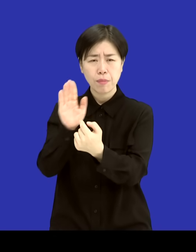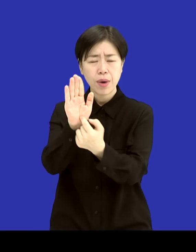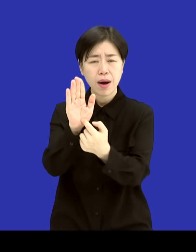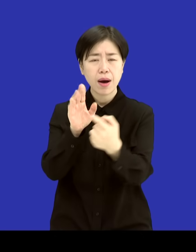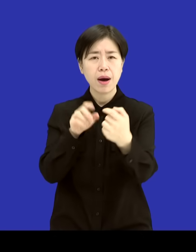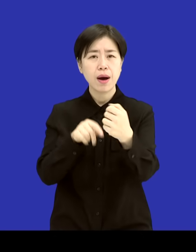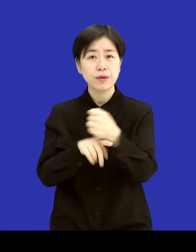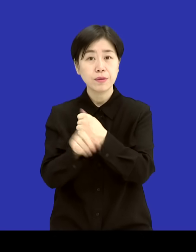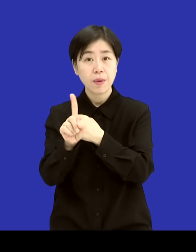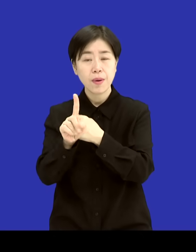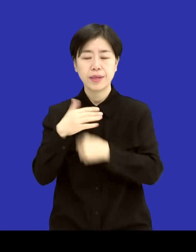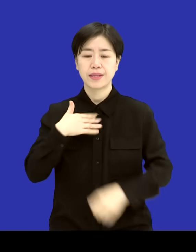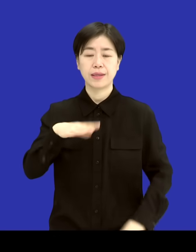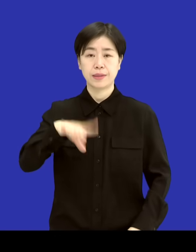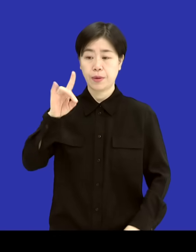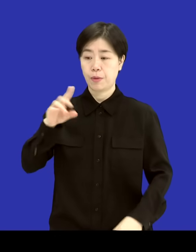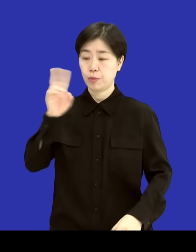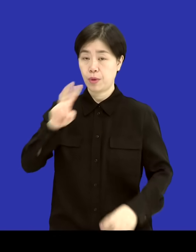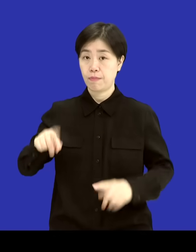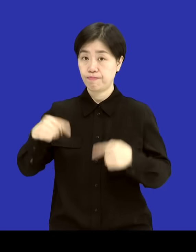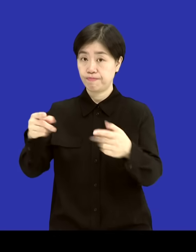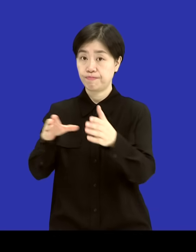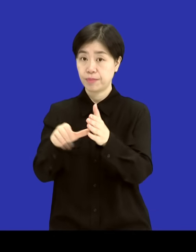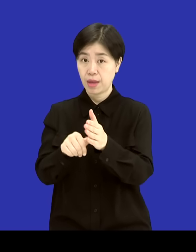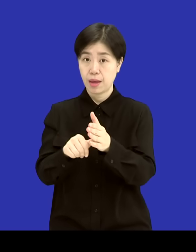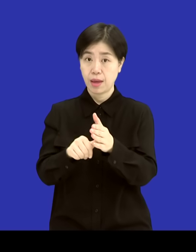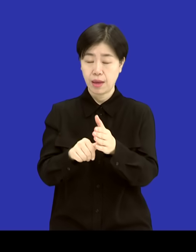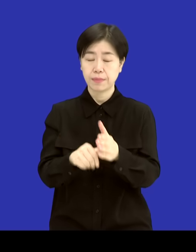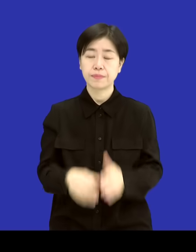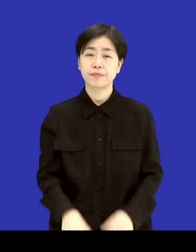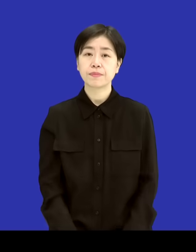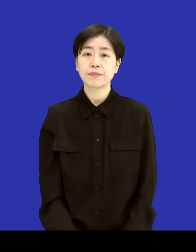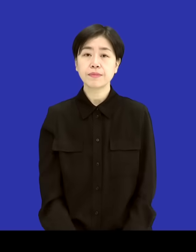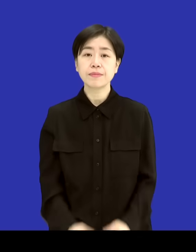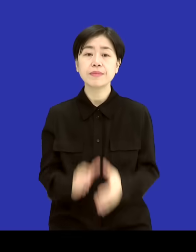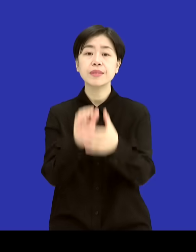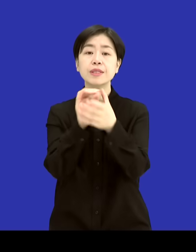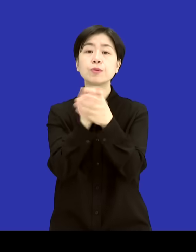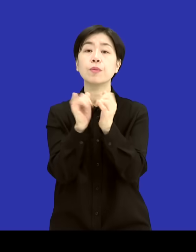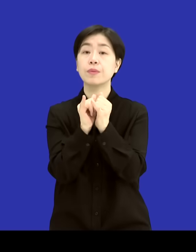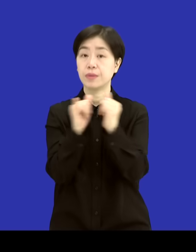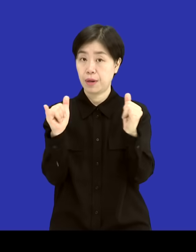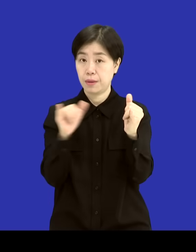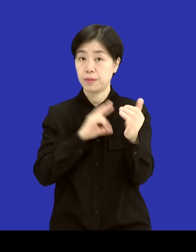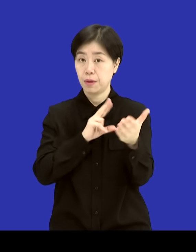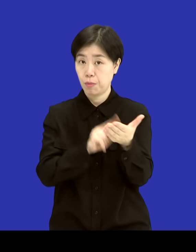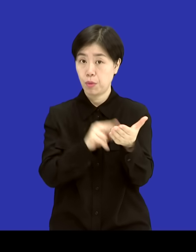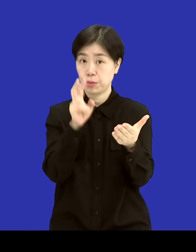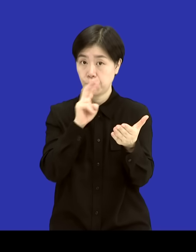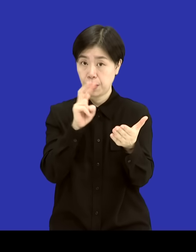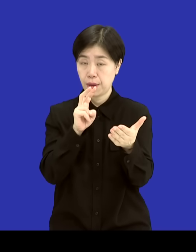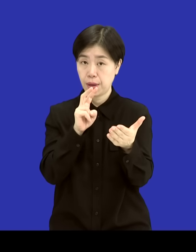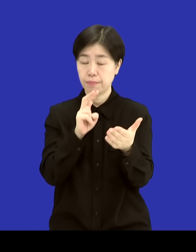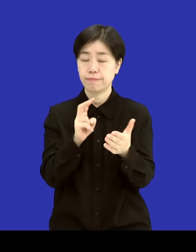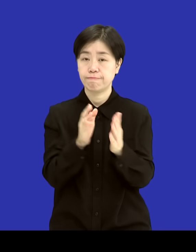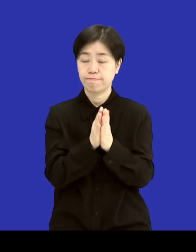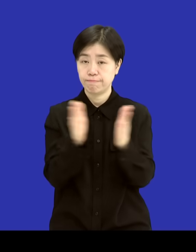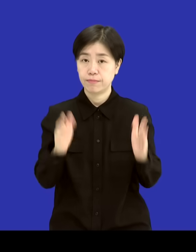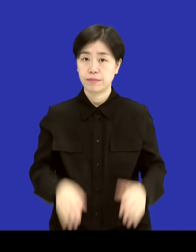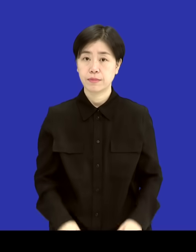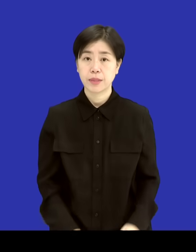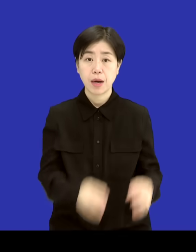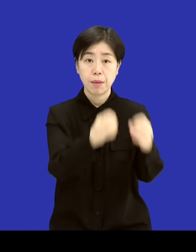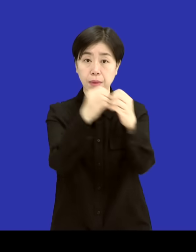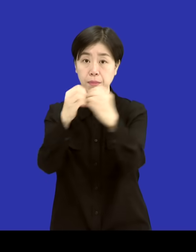예선에 저 때 불렀거든요. 근데 가사가 이제 좋죠. 되게 기도하는 마음으로